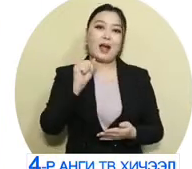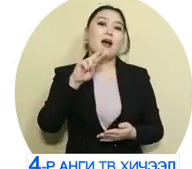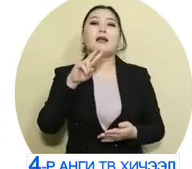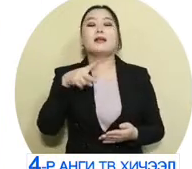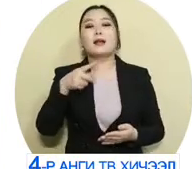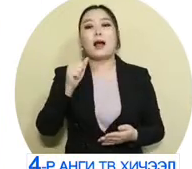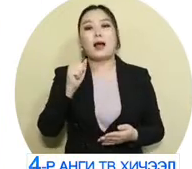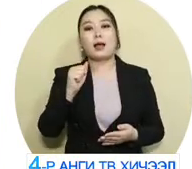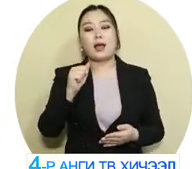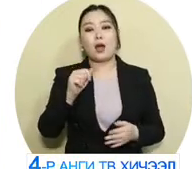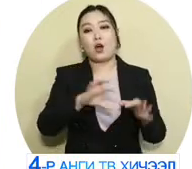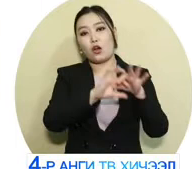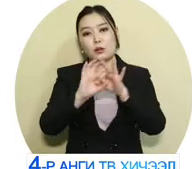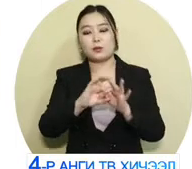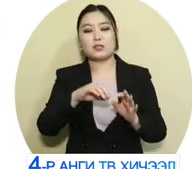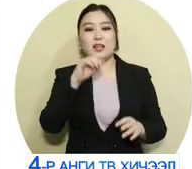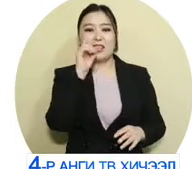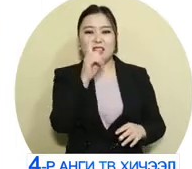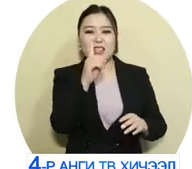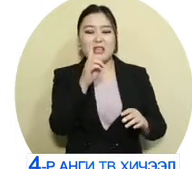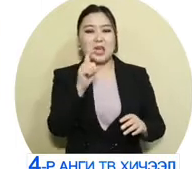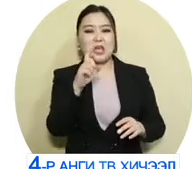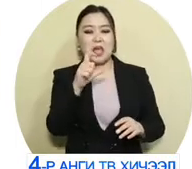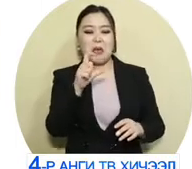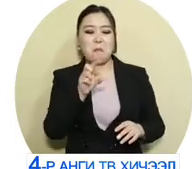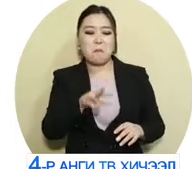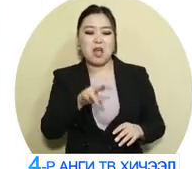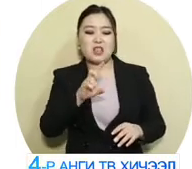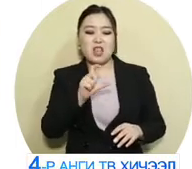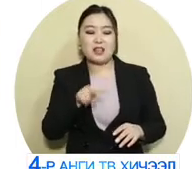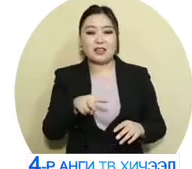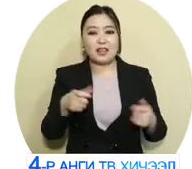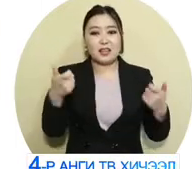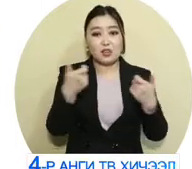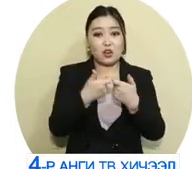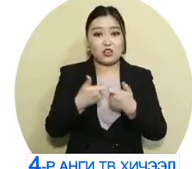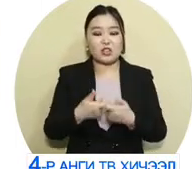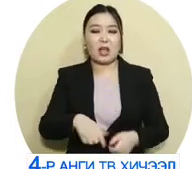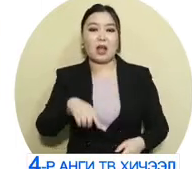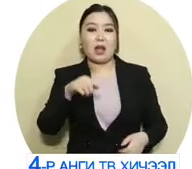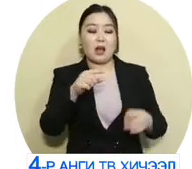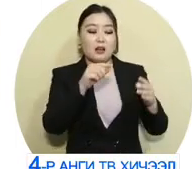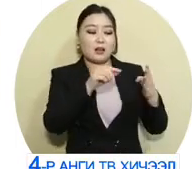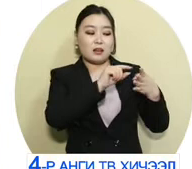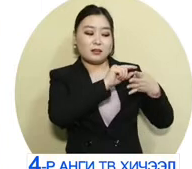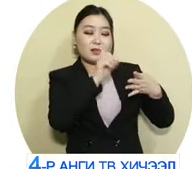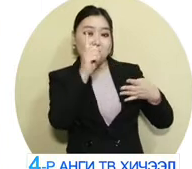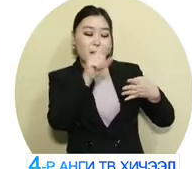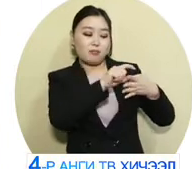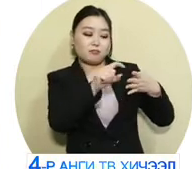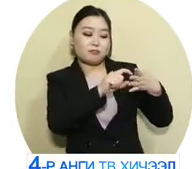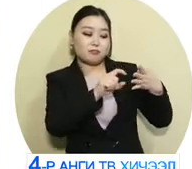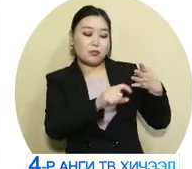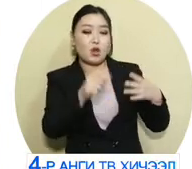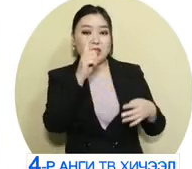химнэл захирагдаж тодорхой утга төгссөн хоёр ба түүнээс дээш мөрөөс бүтсэн айзам өгүүлбэрийн